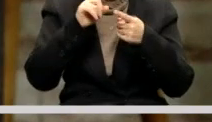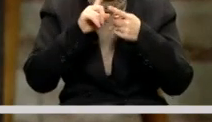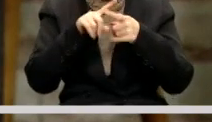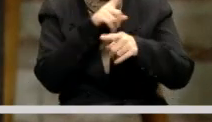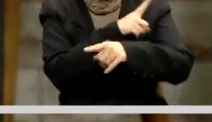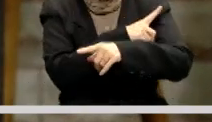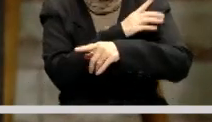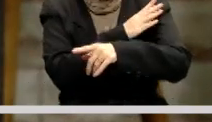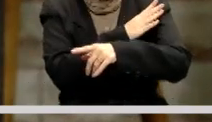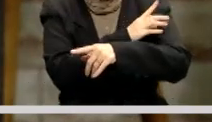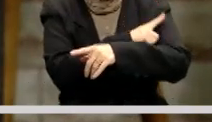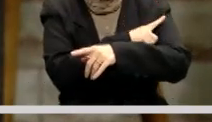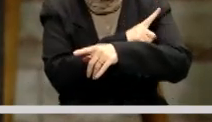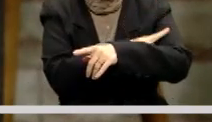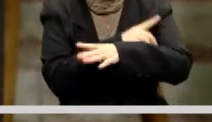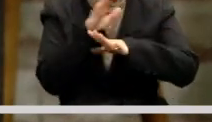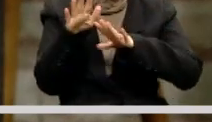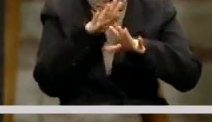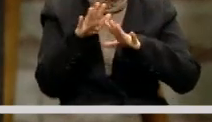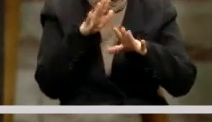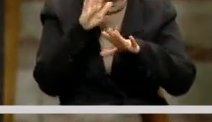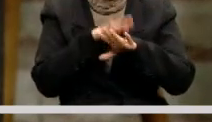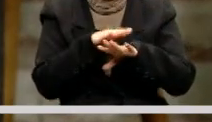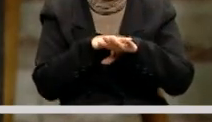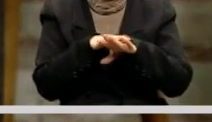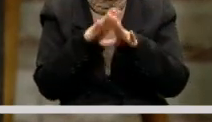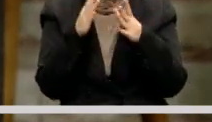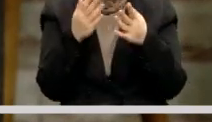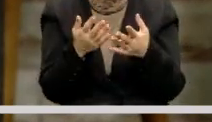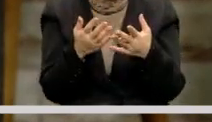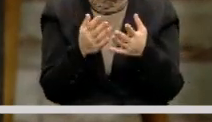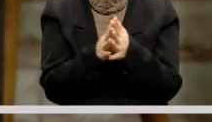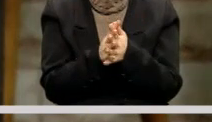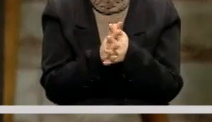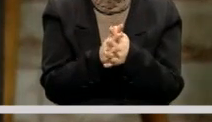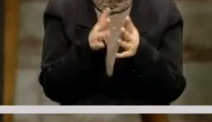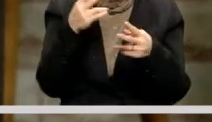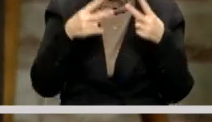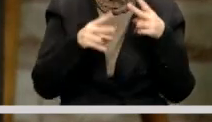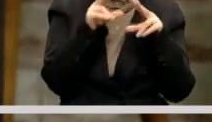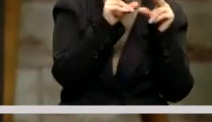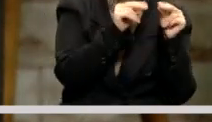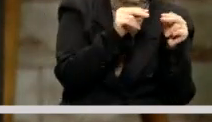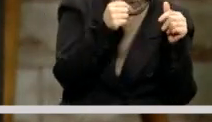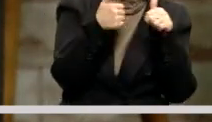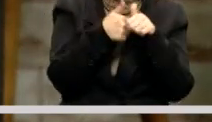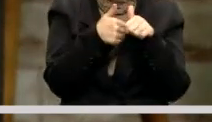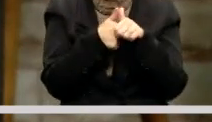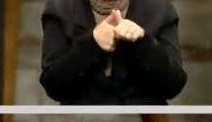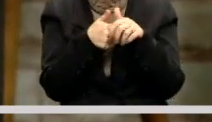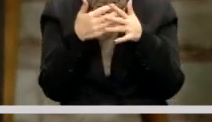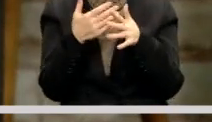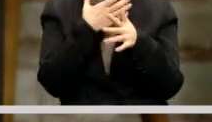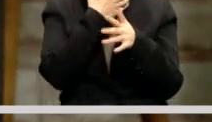rüya görüyorsunuz. O sırada hırsız kovalarken eşinin boğazını sıkan hastalarımız oluyor. Hı hı. Ya da biriyle kavga